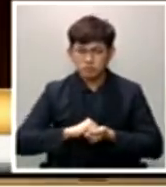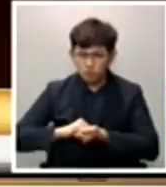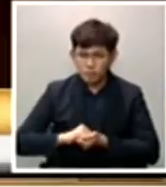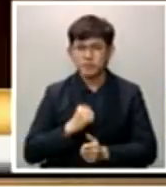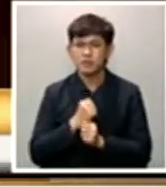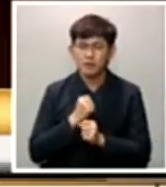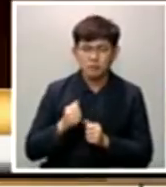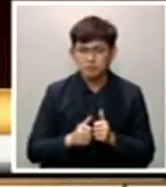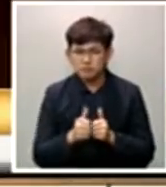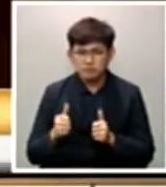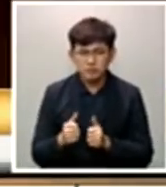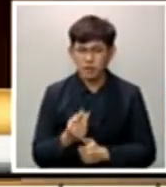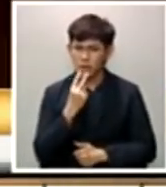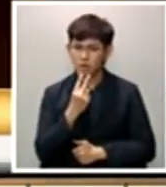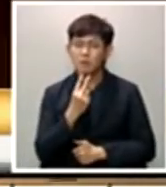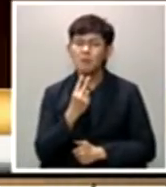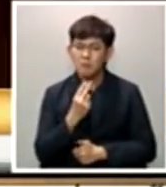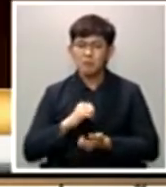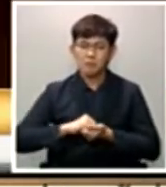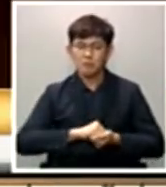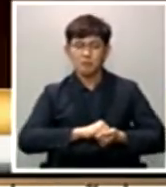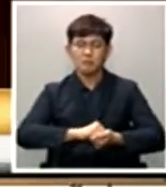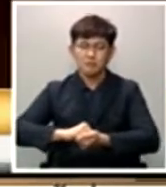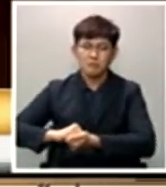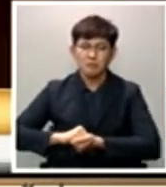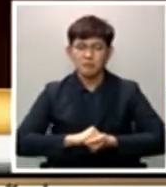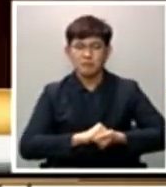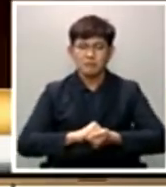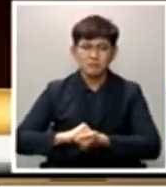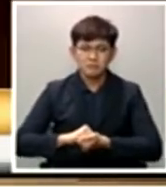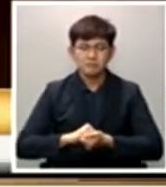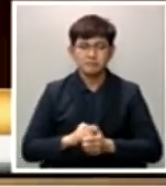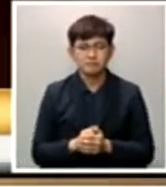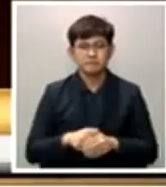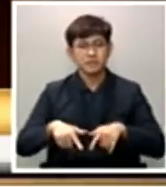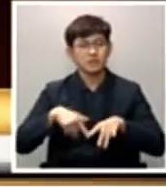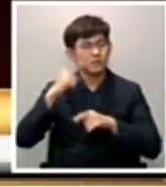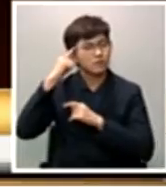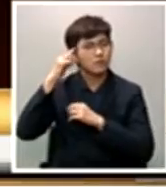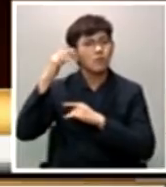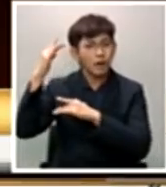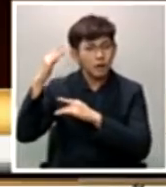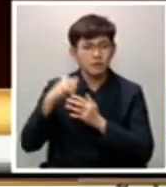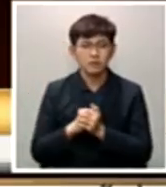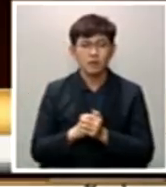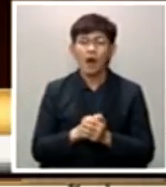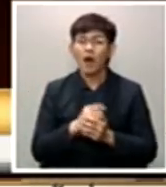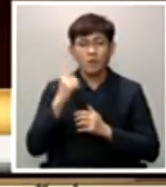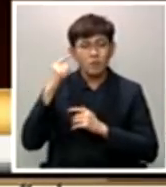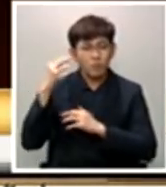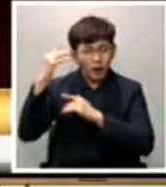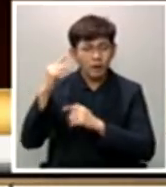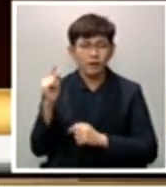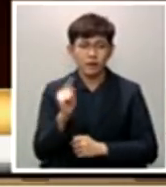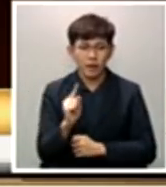านให้เขาเห็นว่าทุกฝ่ายร่วมกันคนก็จะมีความหวังถ้าคนมีความหวังมันก็ส